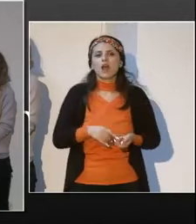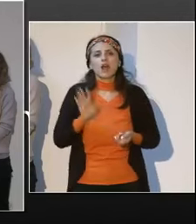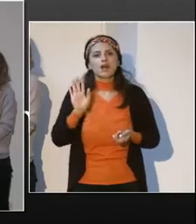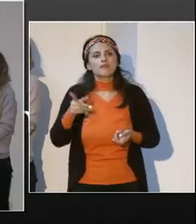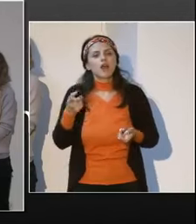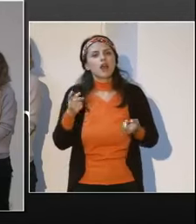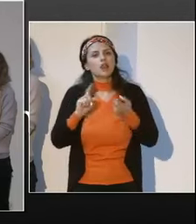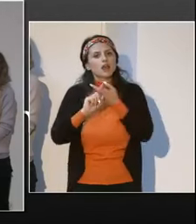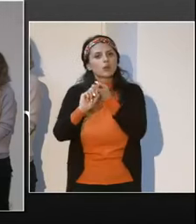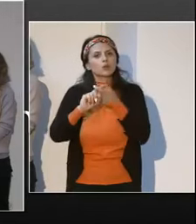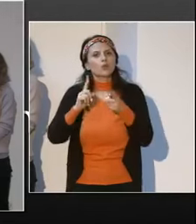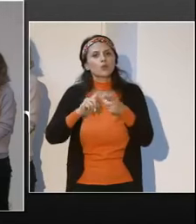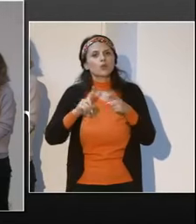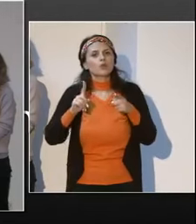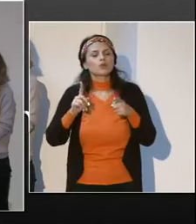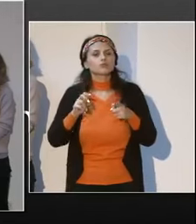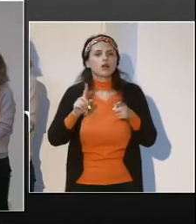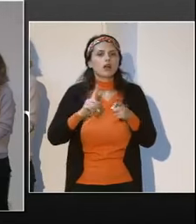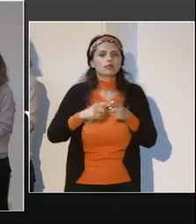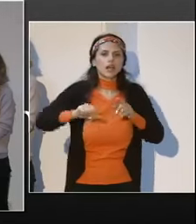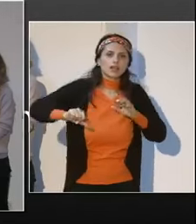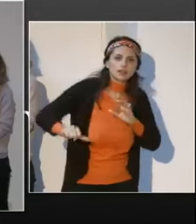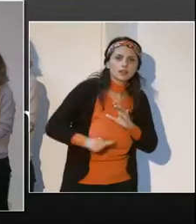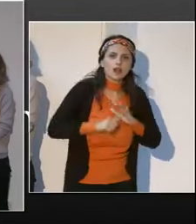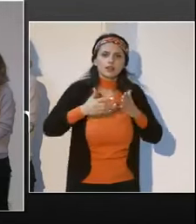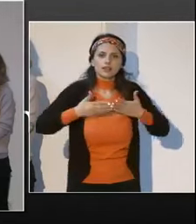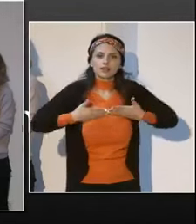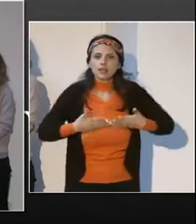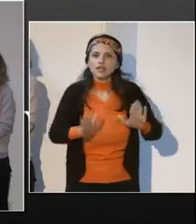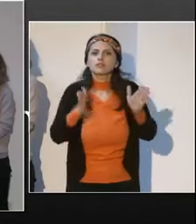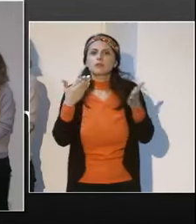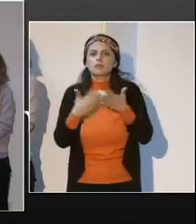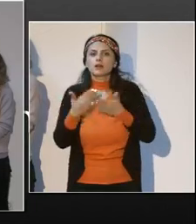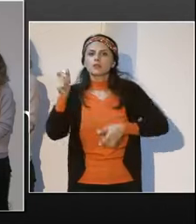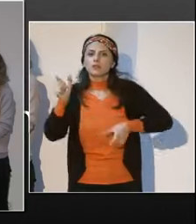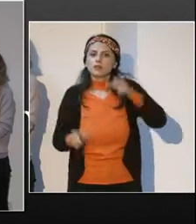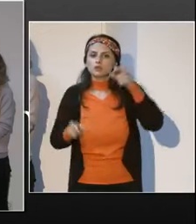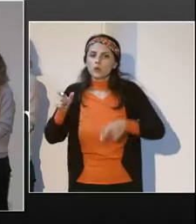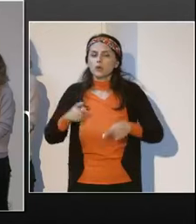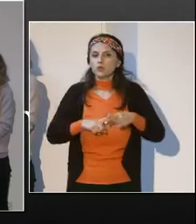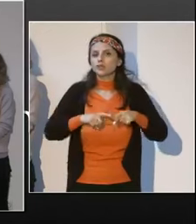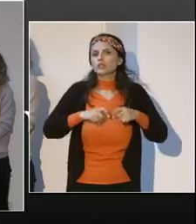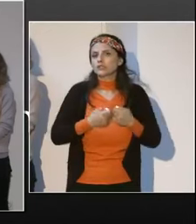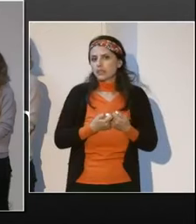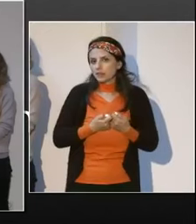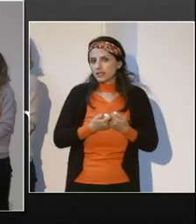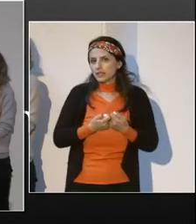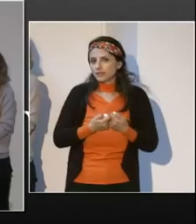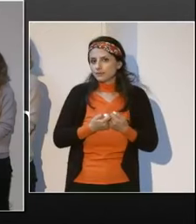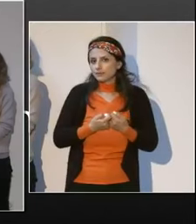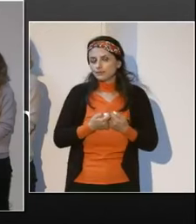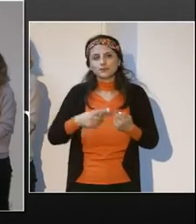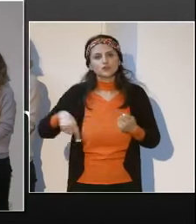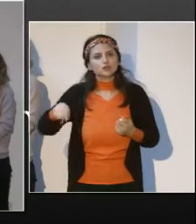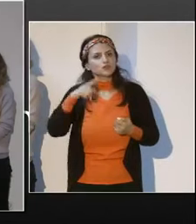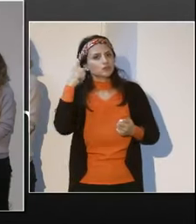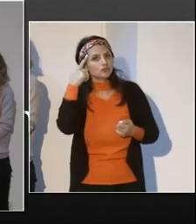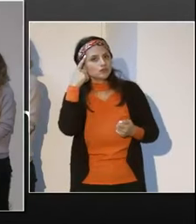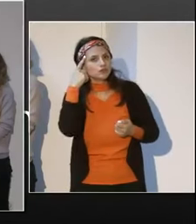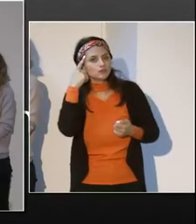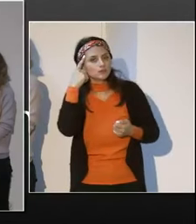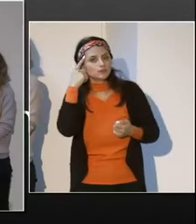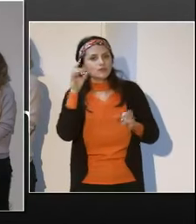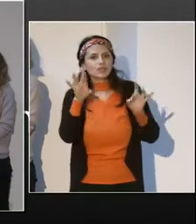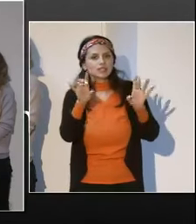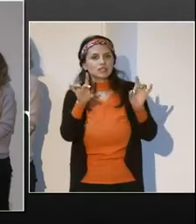unităților protejate pentru autorizate pentru persoanele cu dizabilitati asa cum stiti acesta nu mai